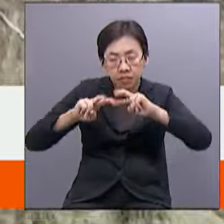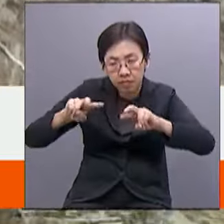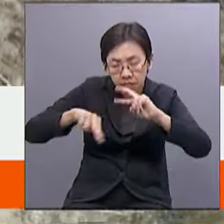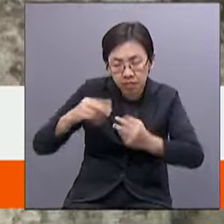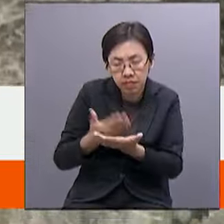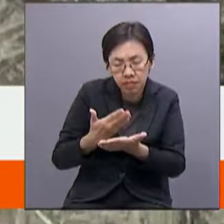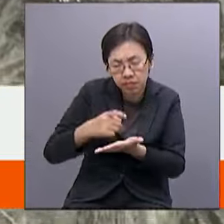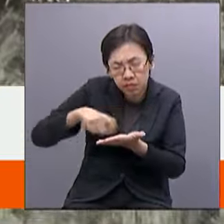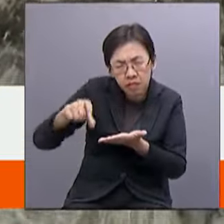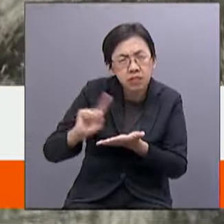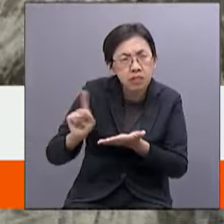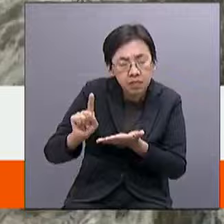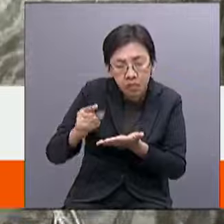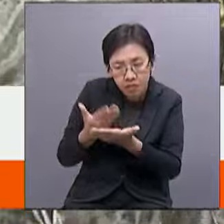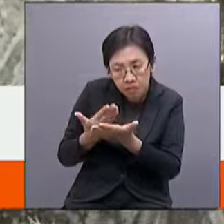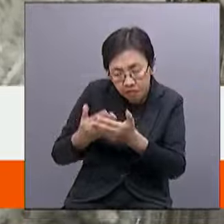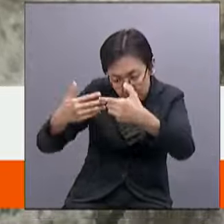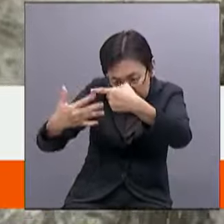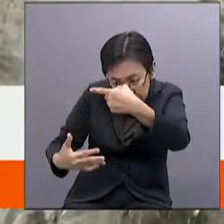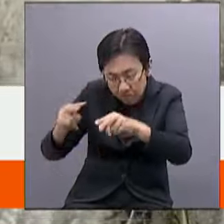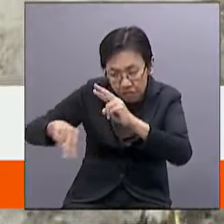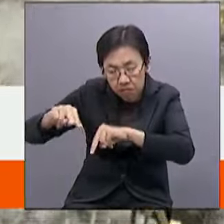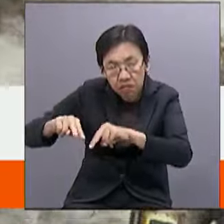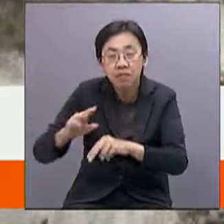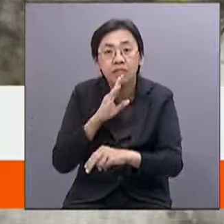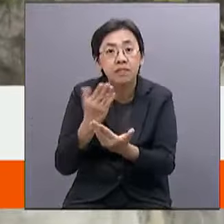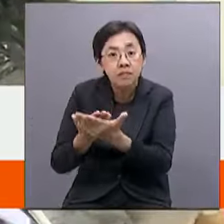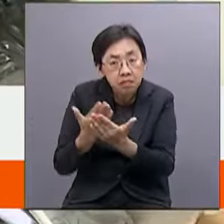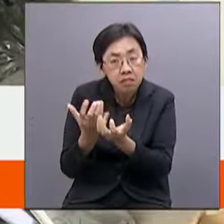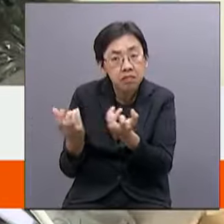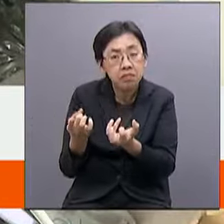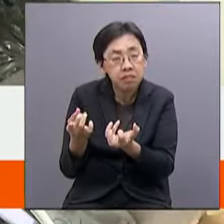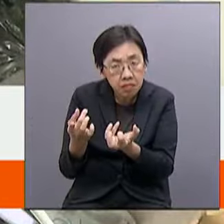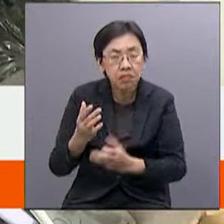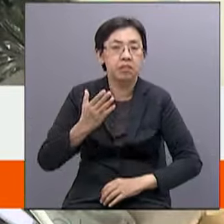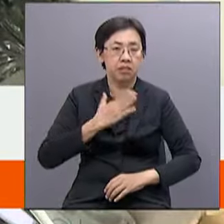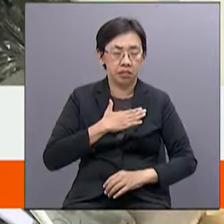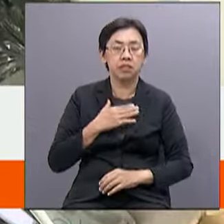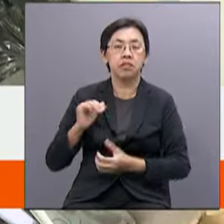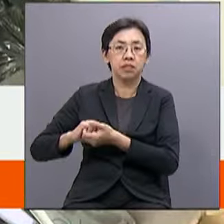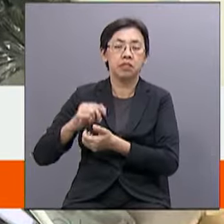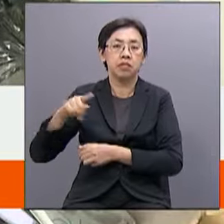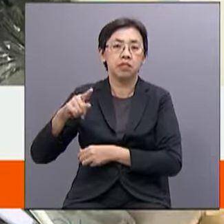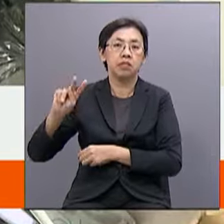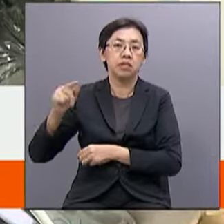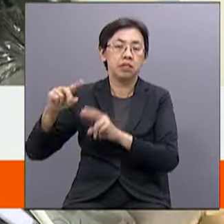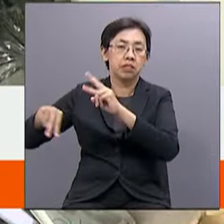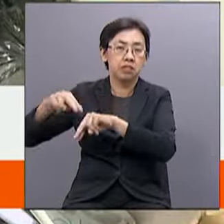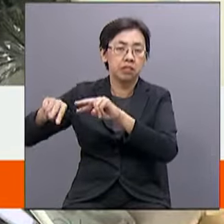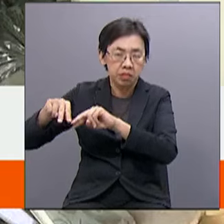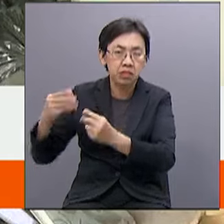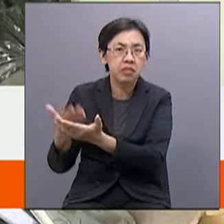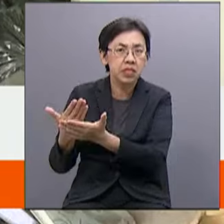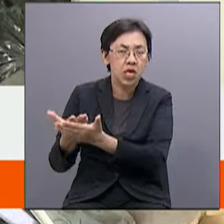ครับผมคิดว่าเรื่องนี้ในการสืบทรัพย์เนี่ยเดี๋ยวเราคงต้องร่วมกับปปง.ในการสืบทรัพย ์ ผมเข้าใจว่าทรัพย์เนี่ยน่าจะมีก